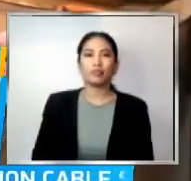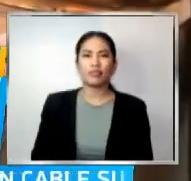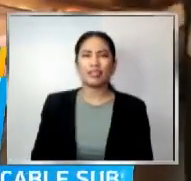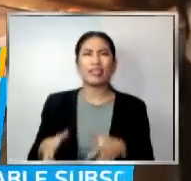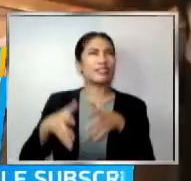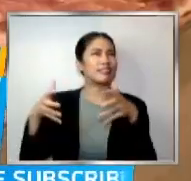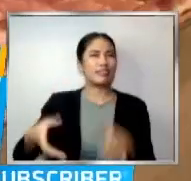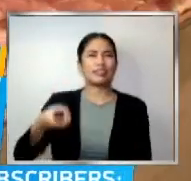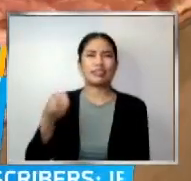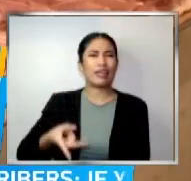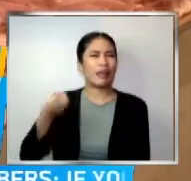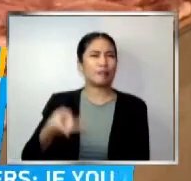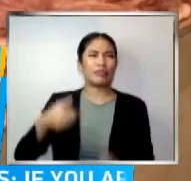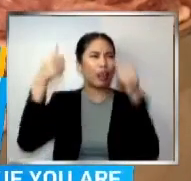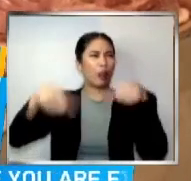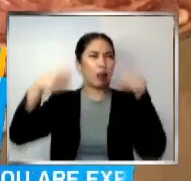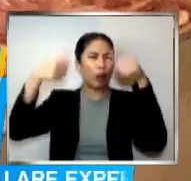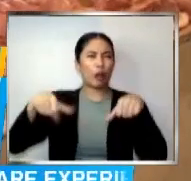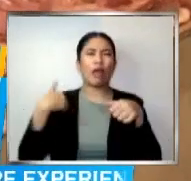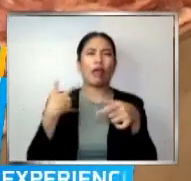social media